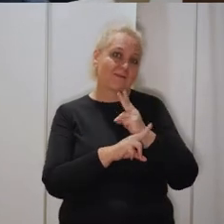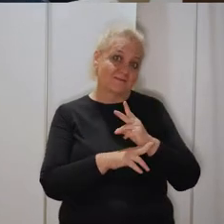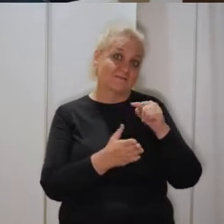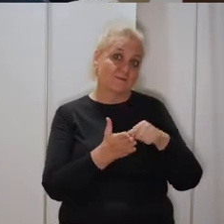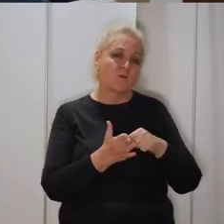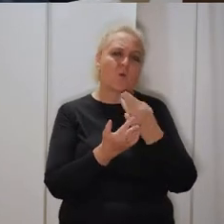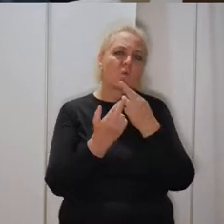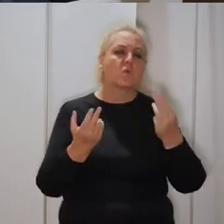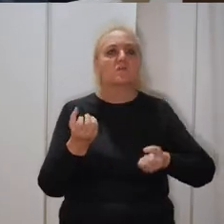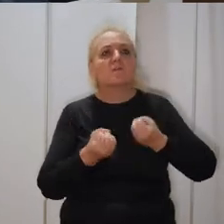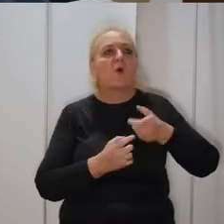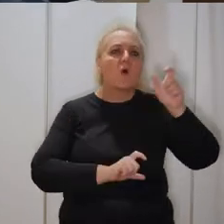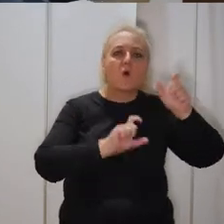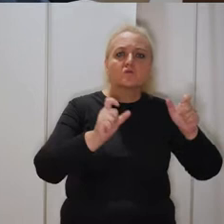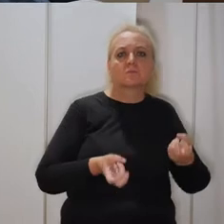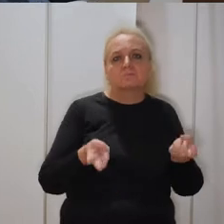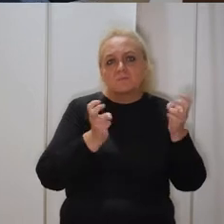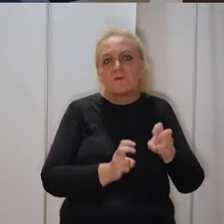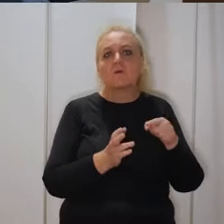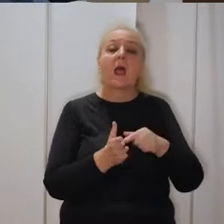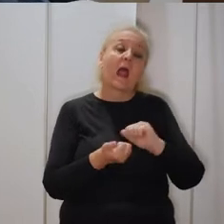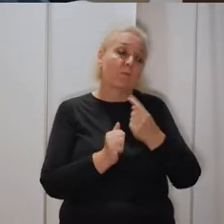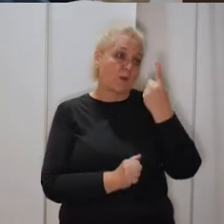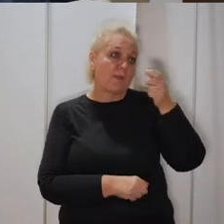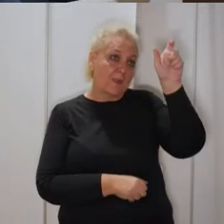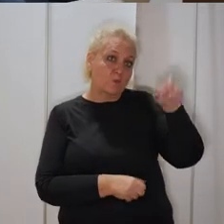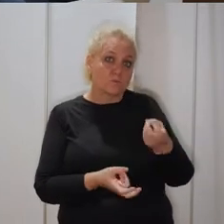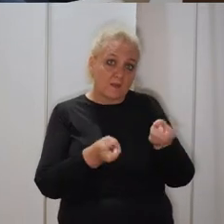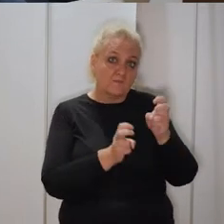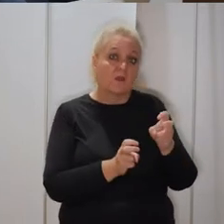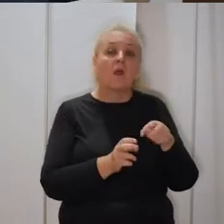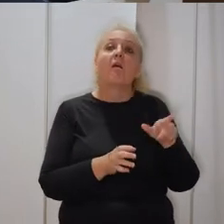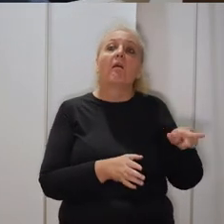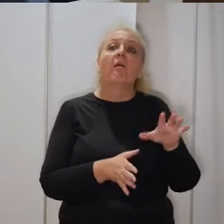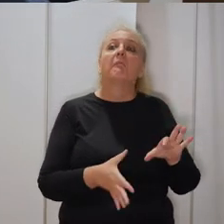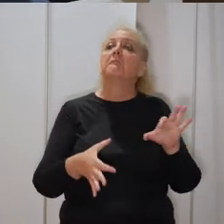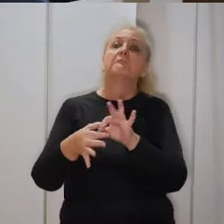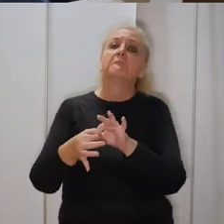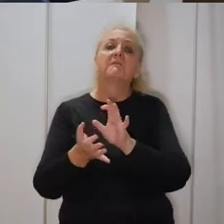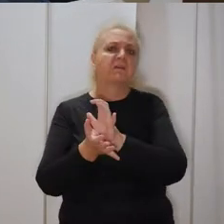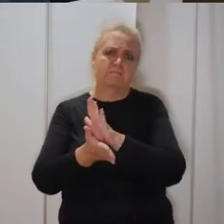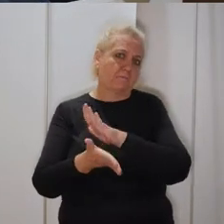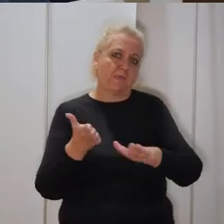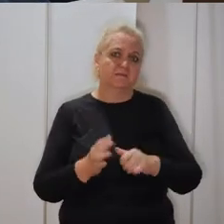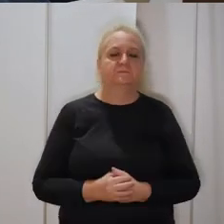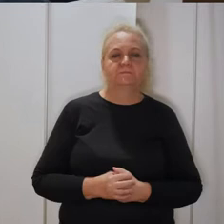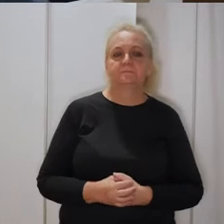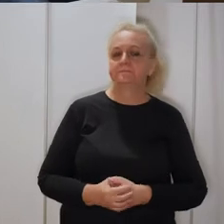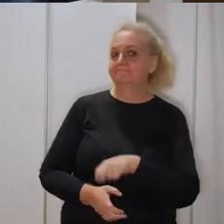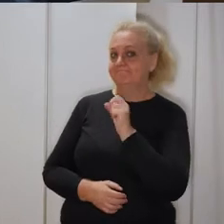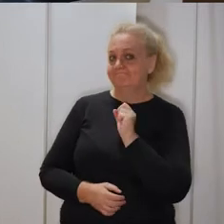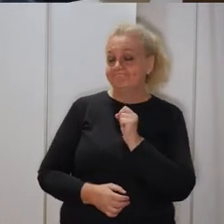się różni twórcy, różne osoby tworzące, bądź jedna osoba tworząca, zupełnie niezwiązana z jakimś konkretnym wydawnictwem.